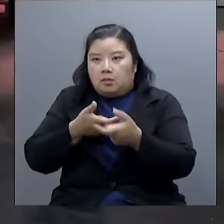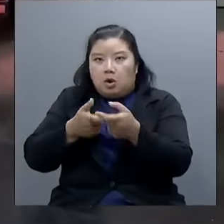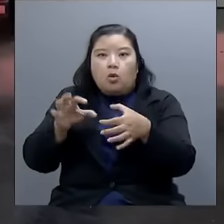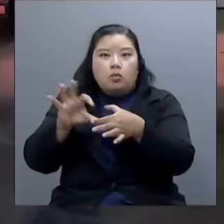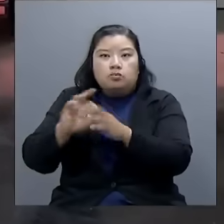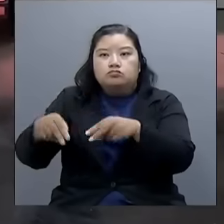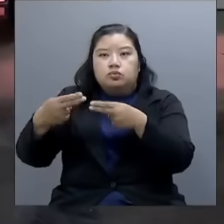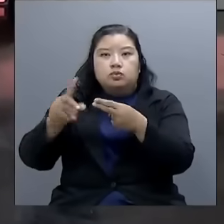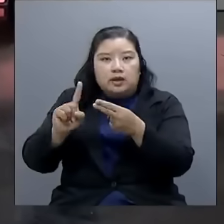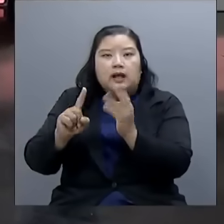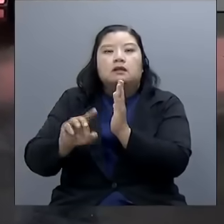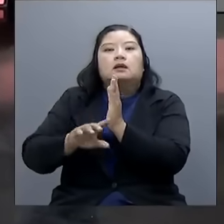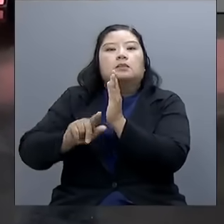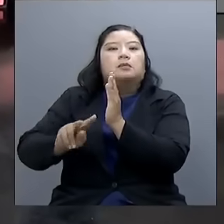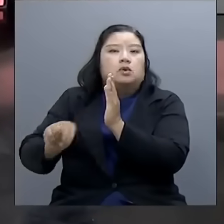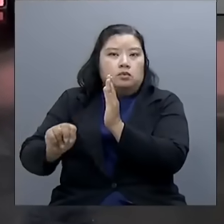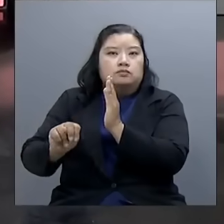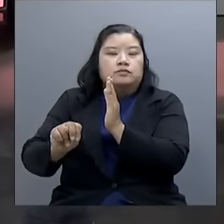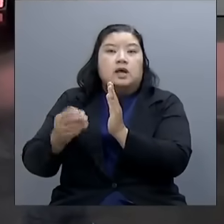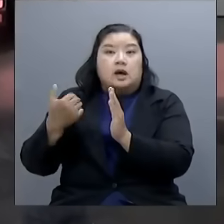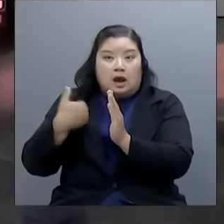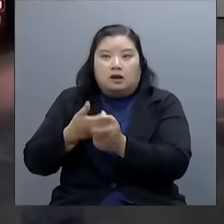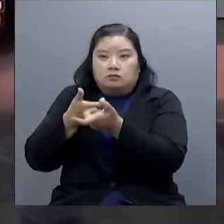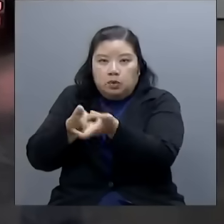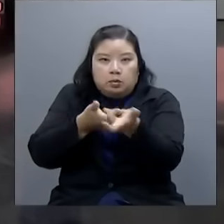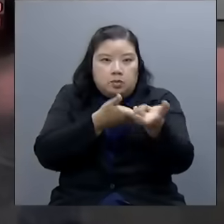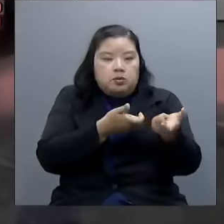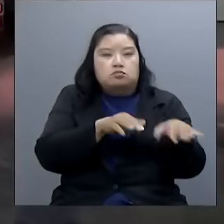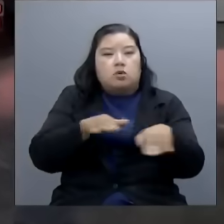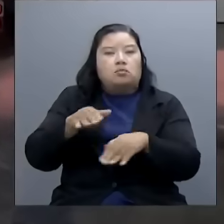ก2ด้านหรือว่ามากกว่านั้นเนี่ยไม่ใช่เรื่องง่ายสำหรับกองทัพอิสราเอลเลยค่ะ ค่ะขอบคุณค่ะ